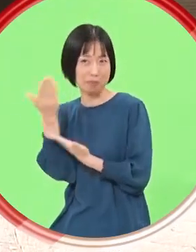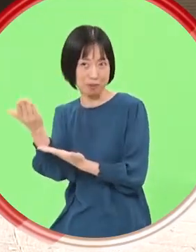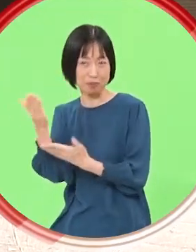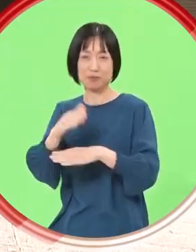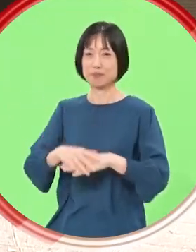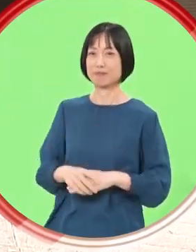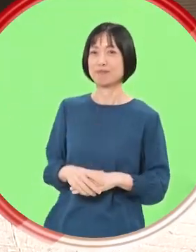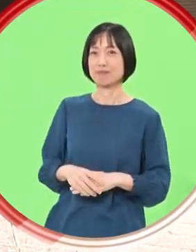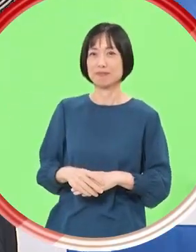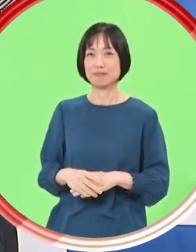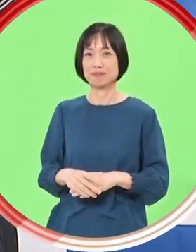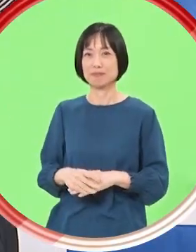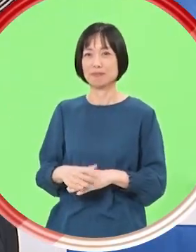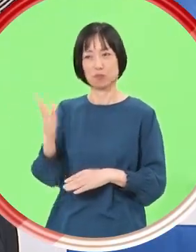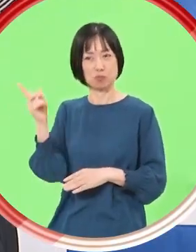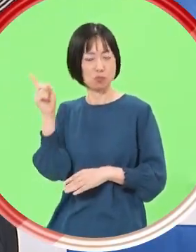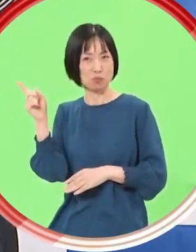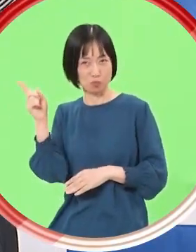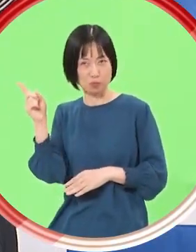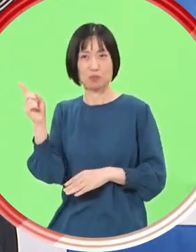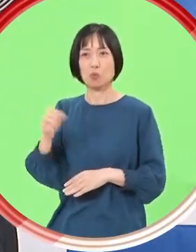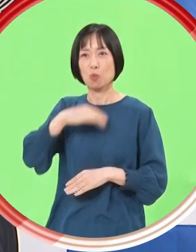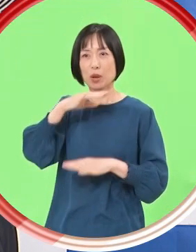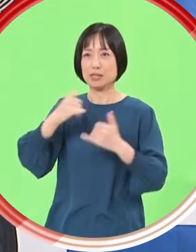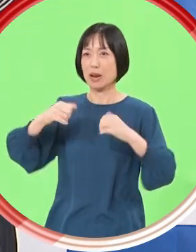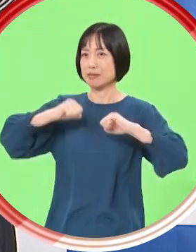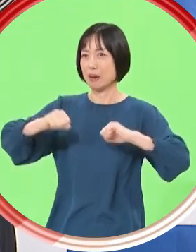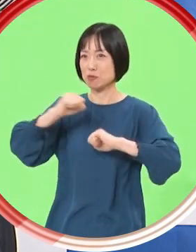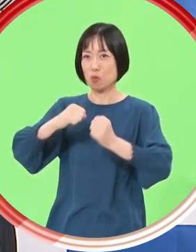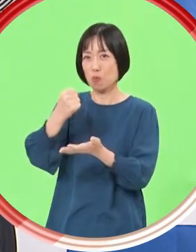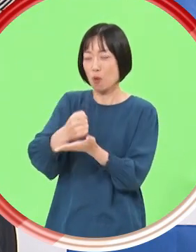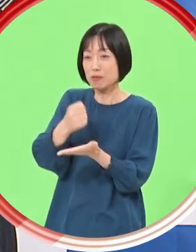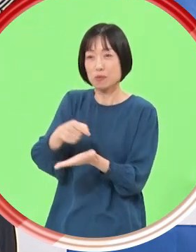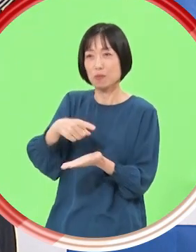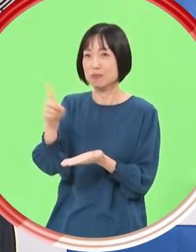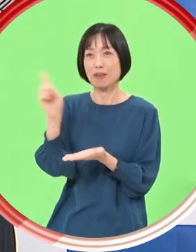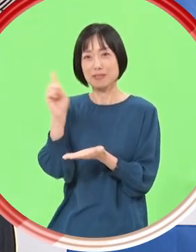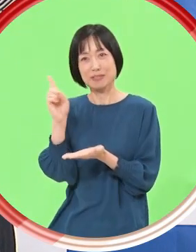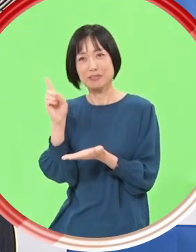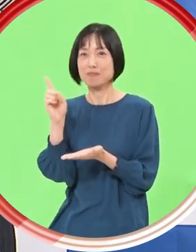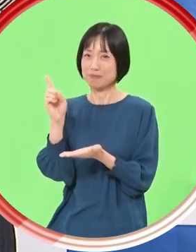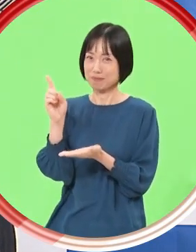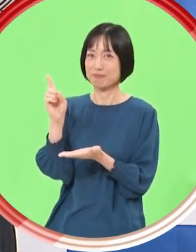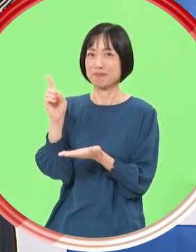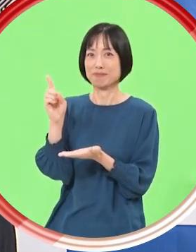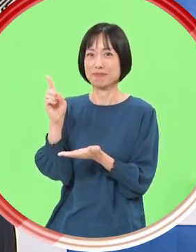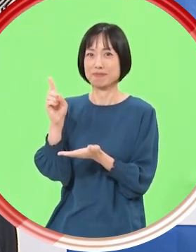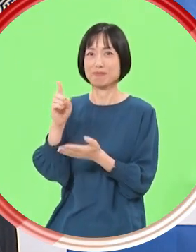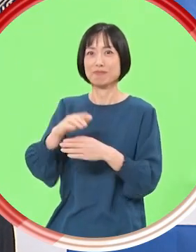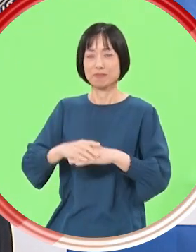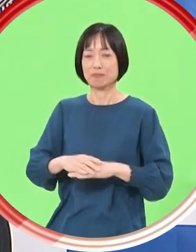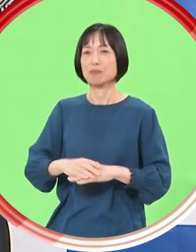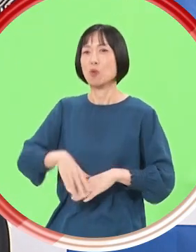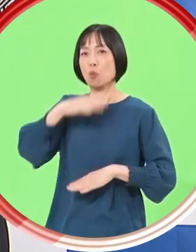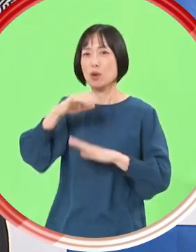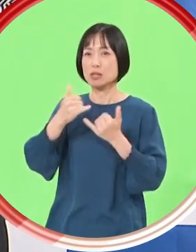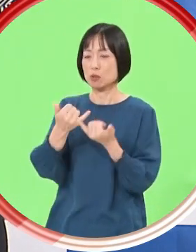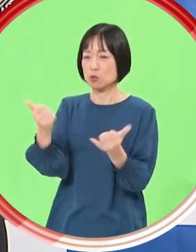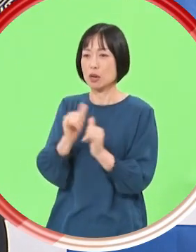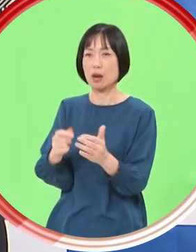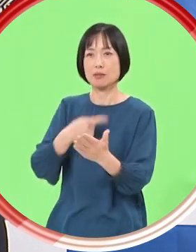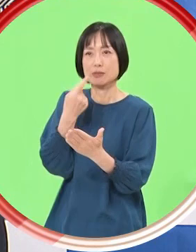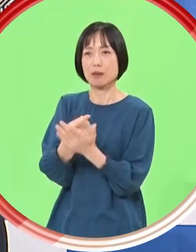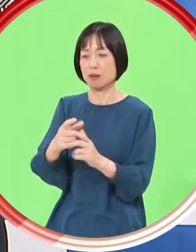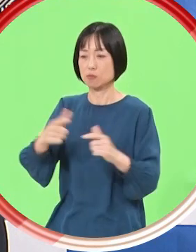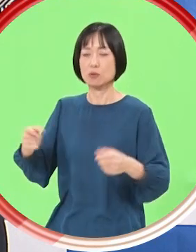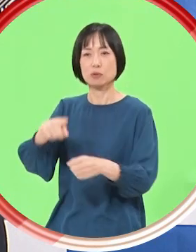。こちらの高齢者生き生き活動ポイントはどのようなものなんですか？ 高齢者